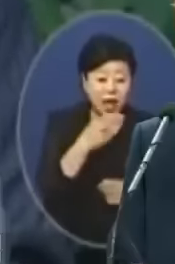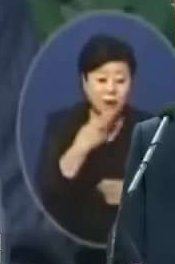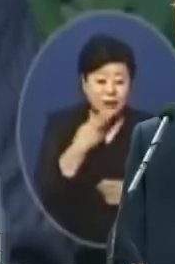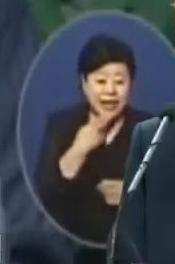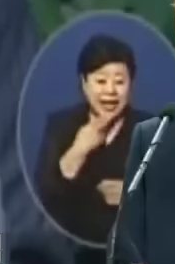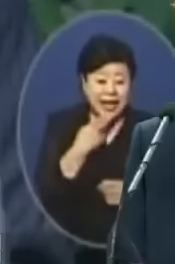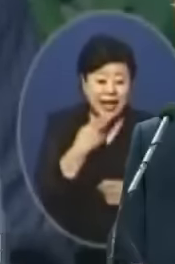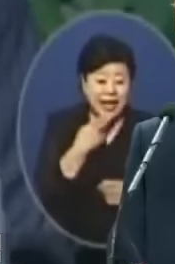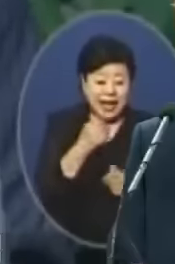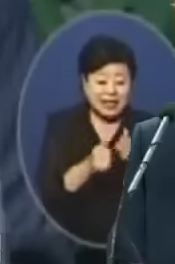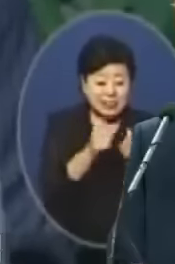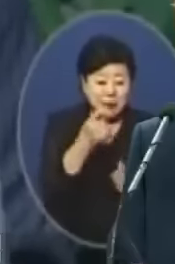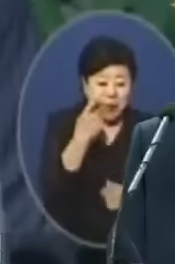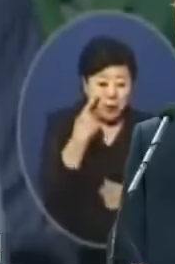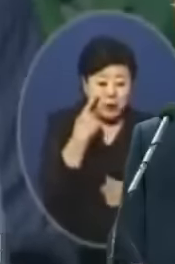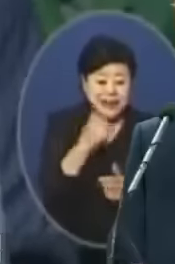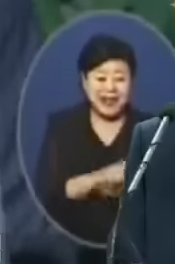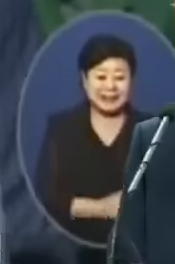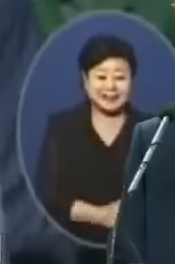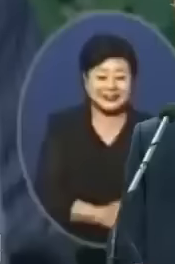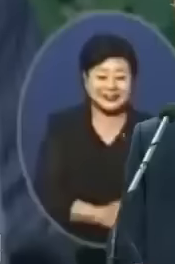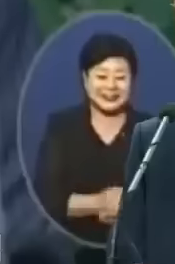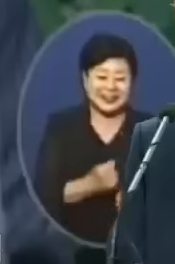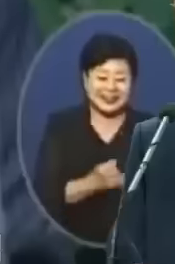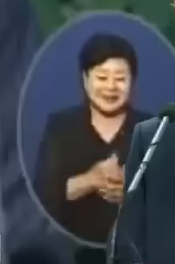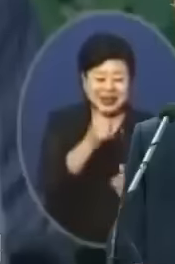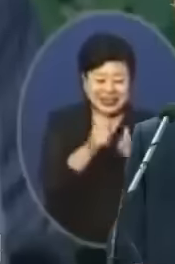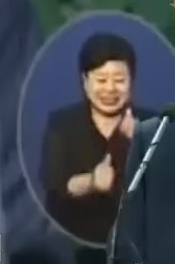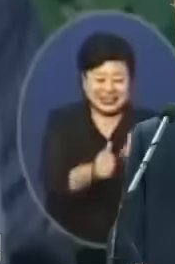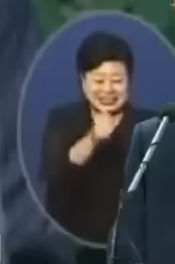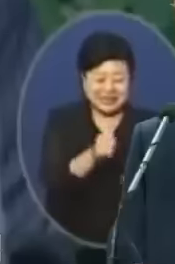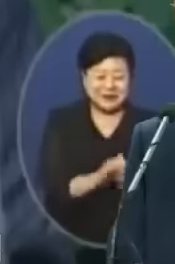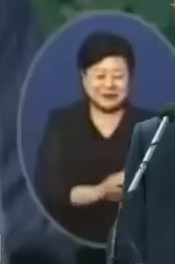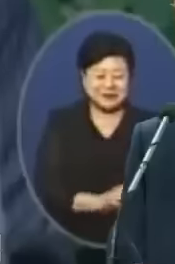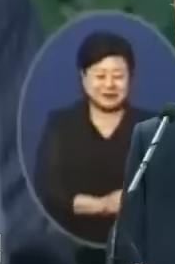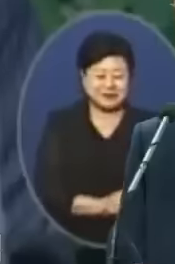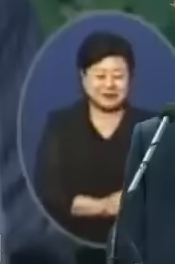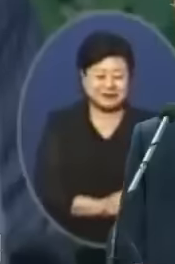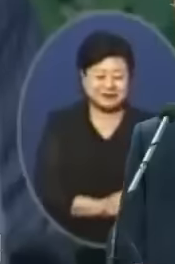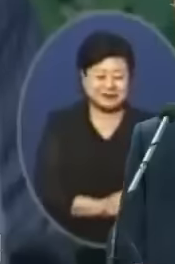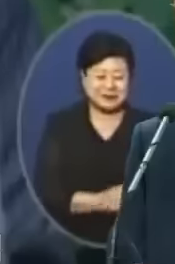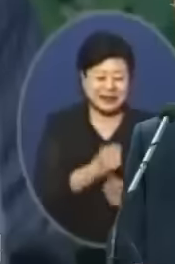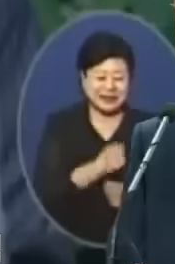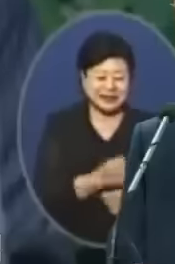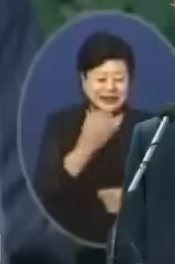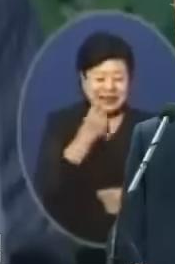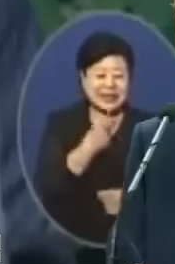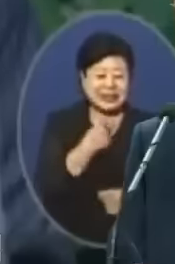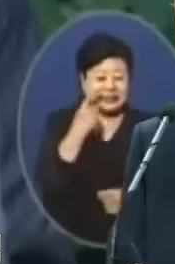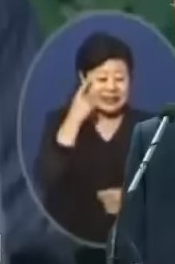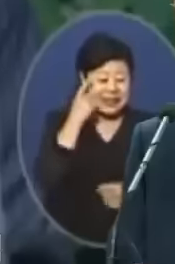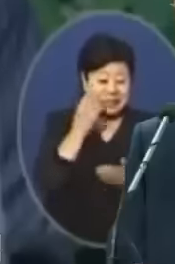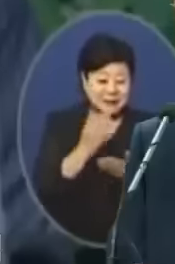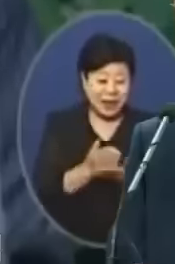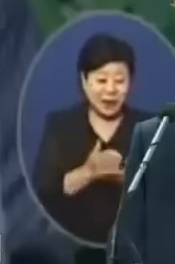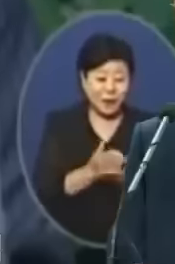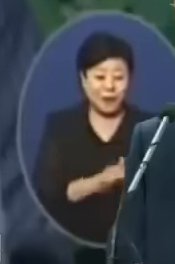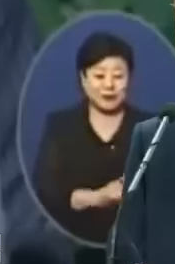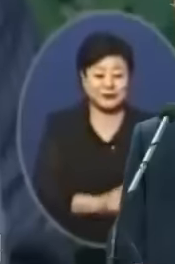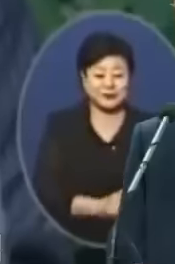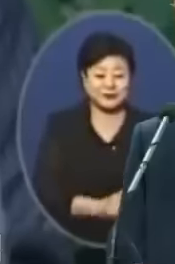없는지 시험해 보십니다. 그러므로 시험을 칠 때 이상한 일 당한다고 생각하면 안 되는